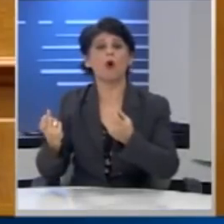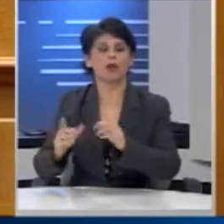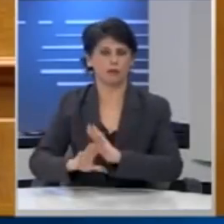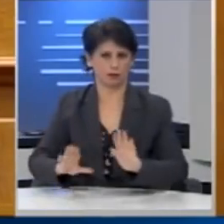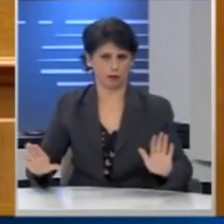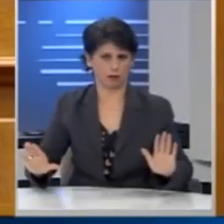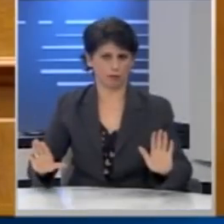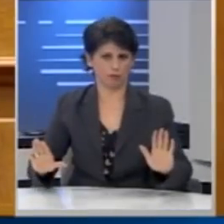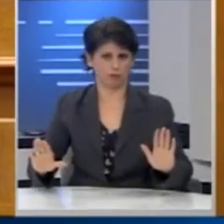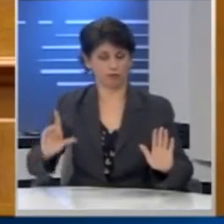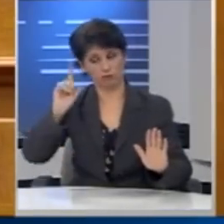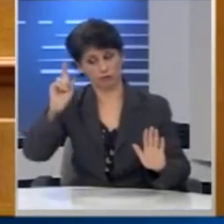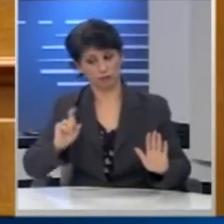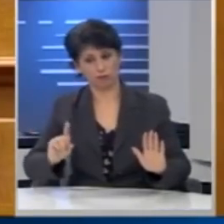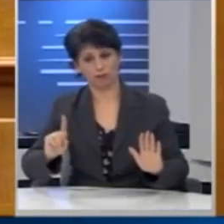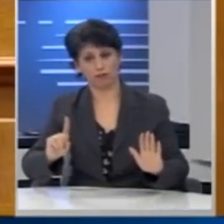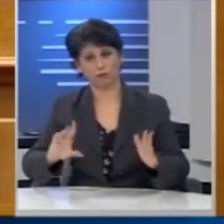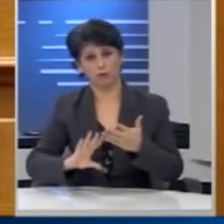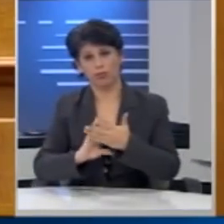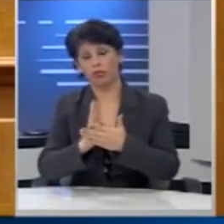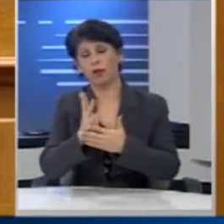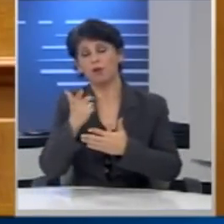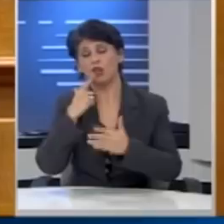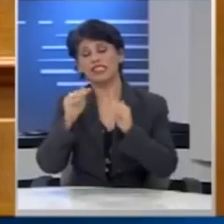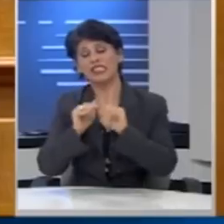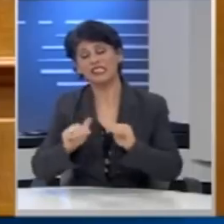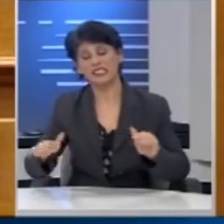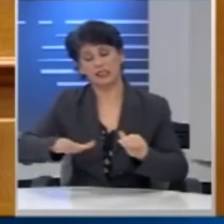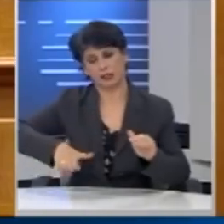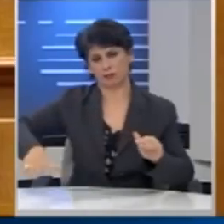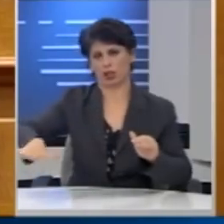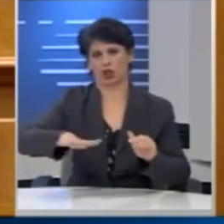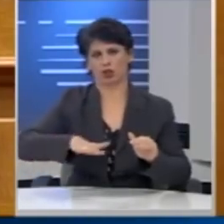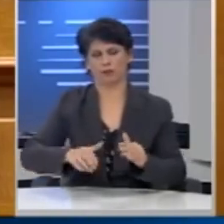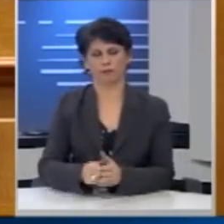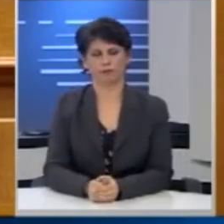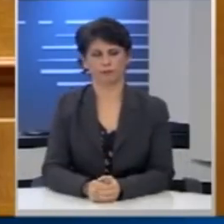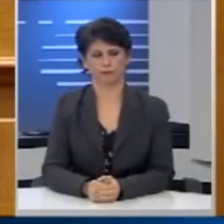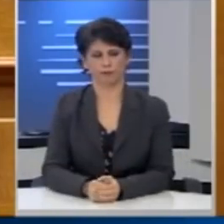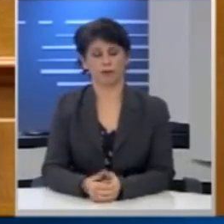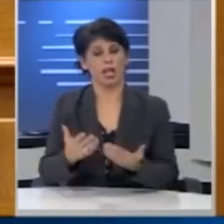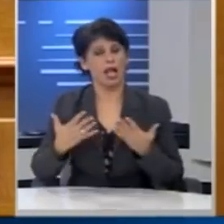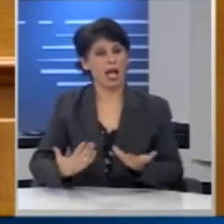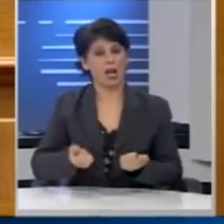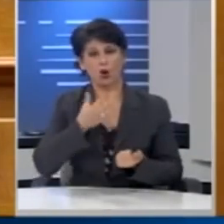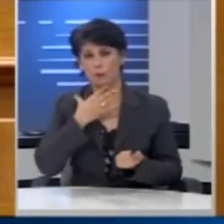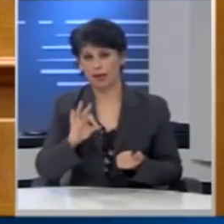προκλητική, η οποία προφανώς δεν προάγει την ειρήνη στην ευρύτερη περιοχή. Έχουμε